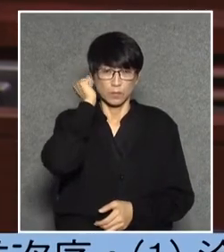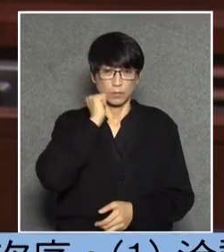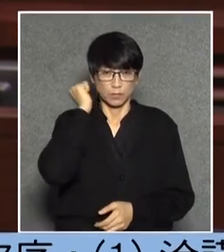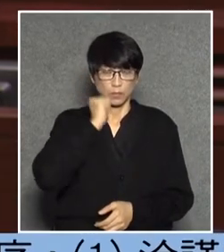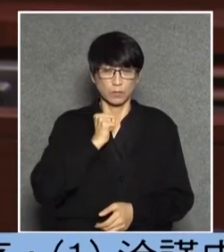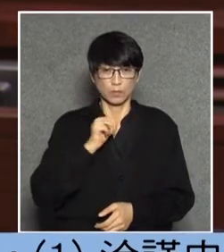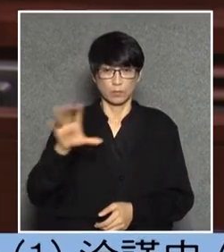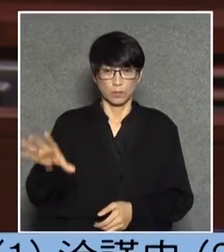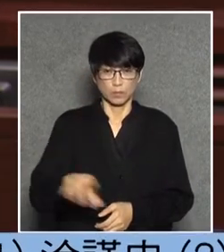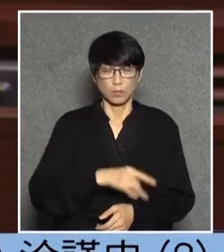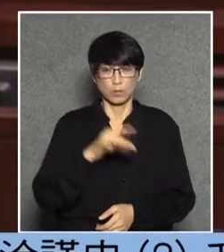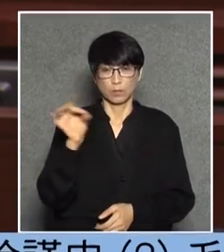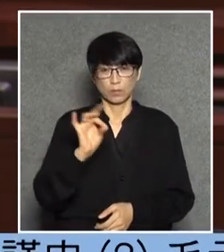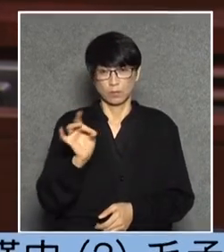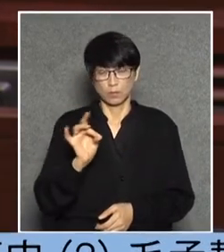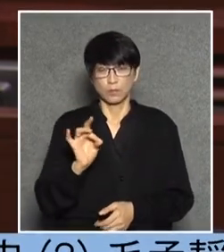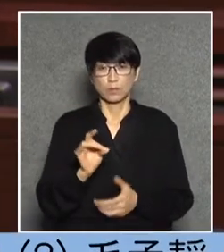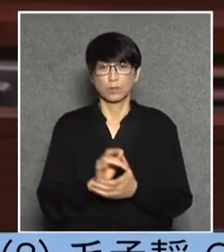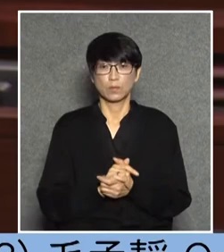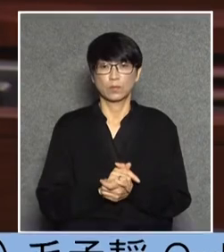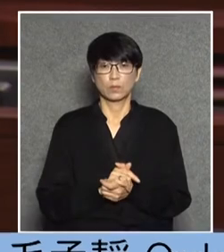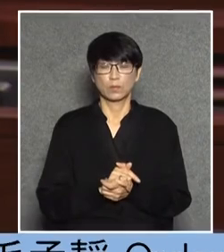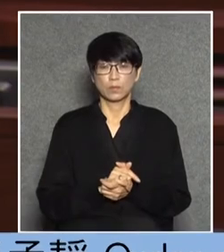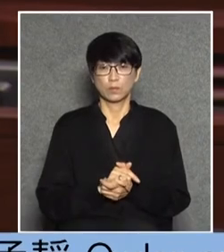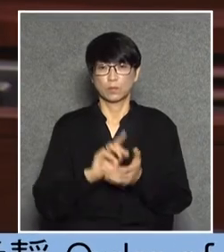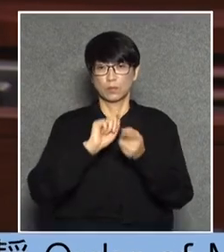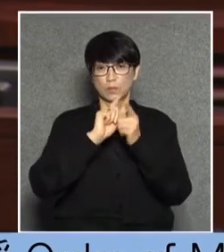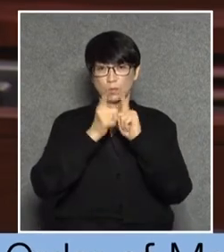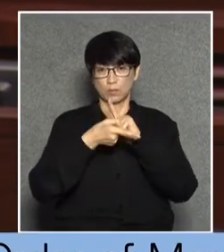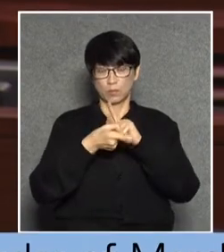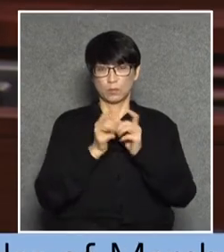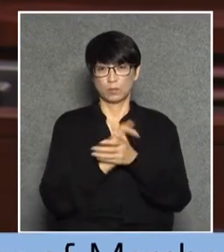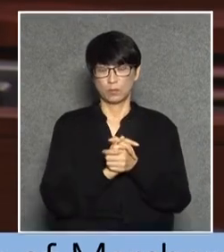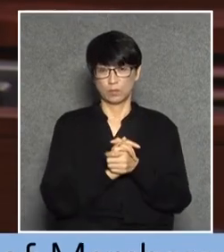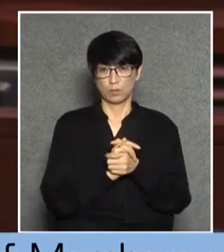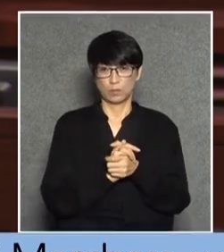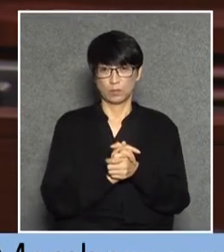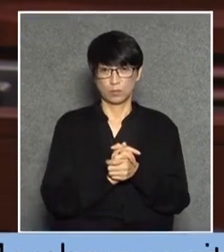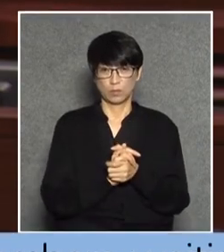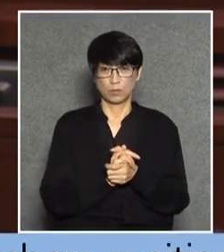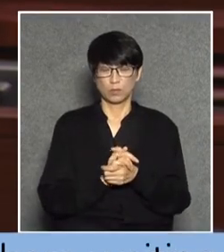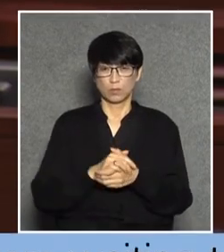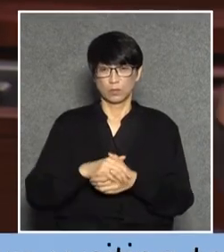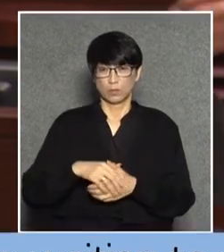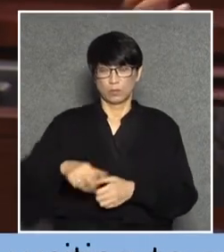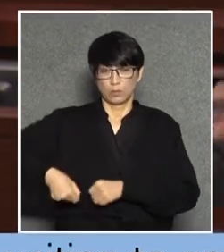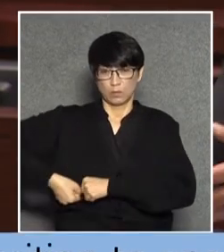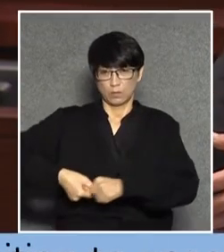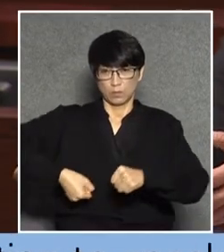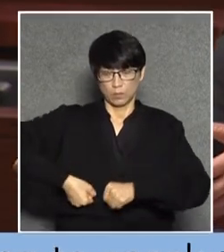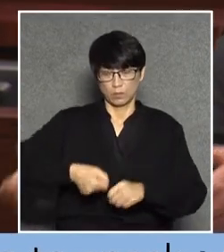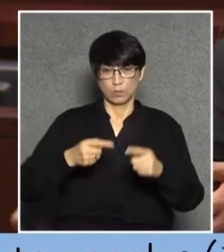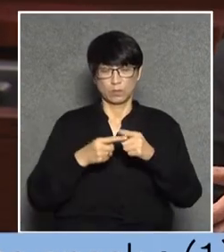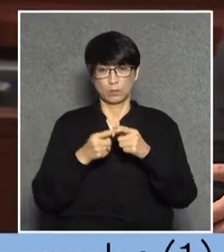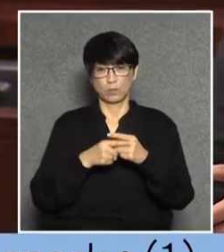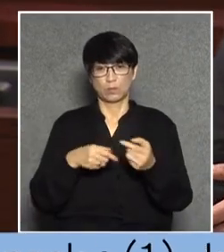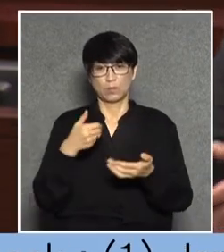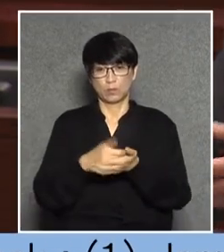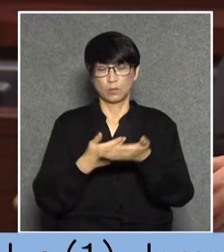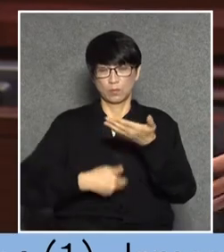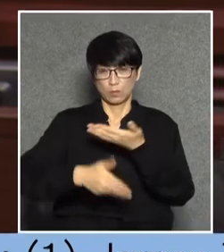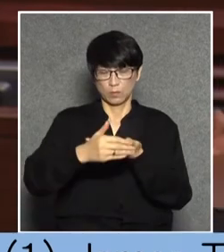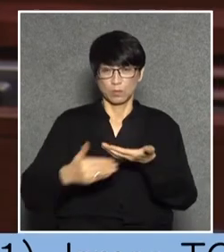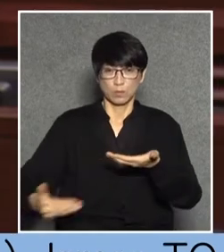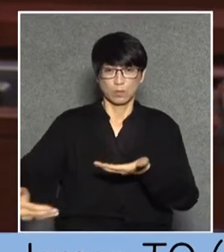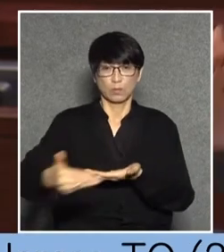紙皮，執咗啲紙皮之後代替咗不足嘅清潔人手，再拎去環保佢，